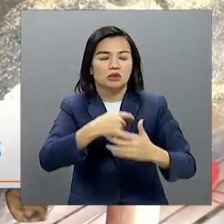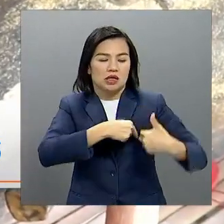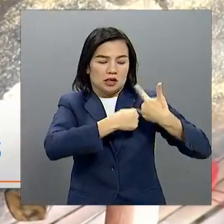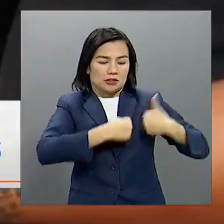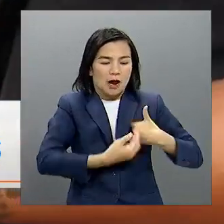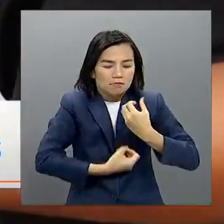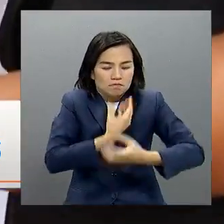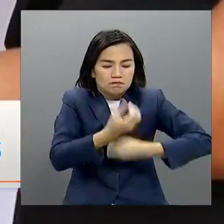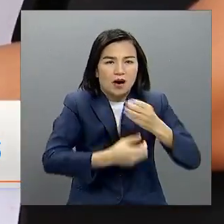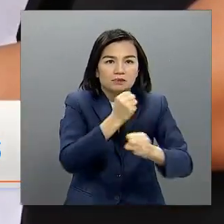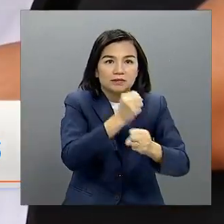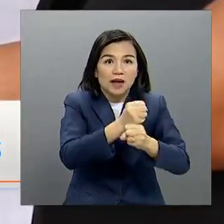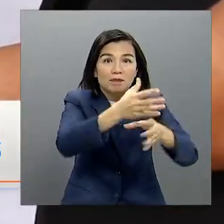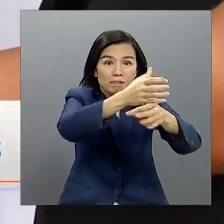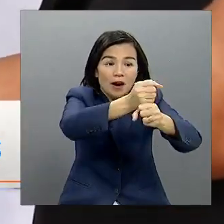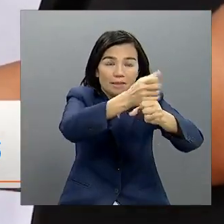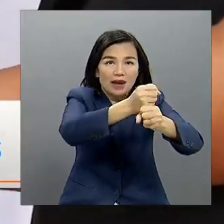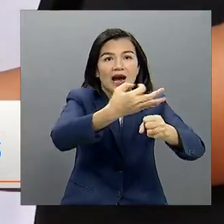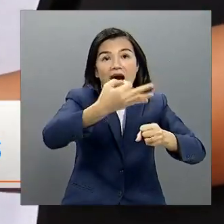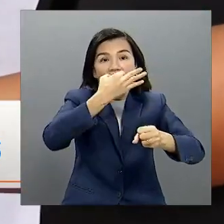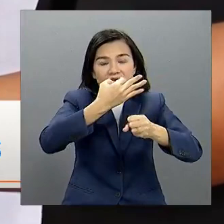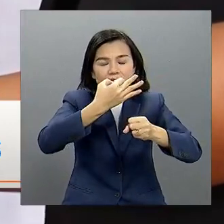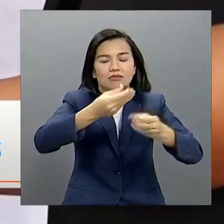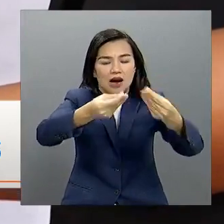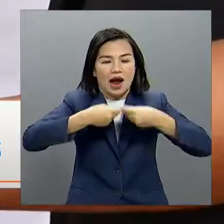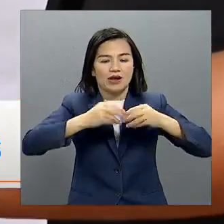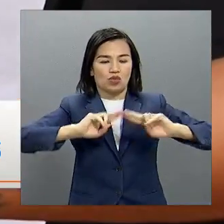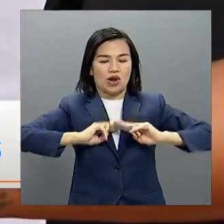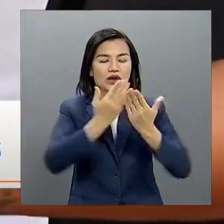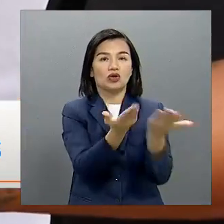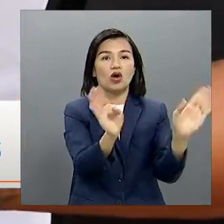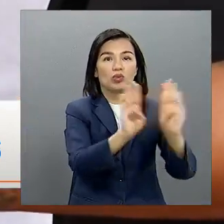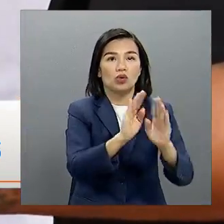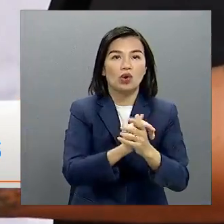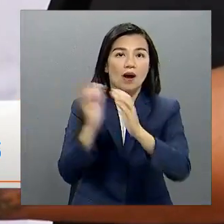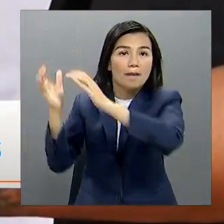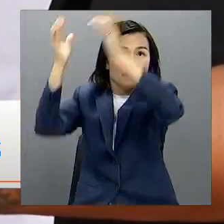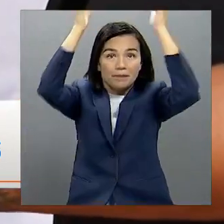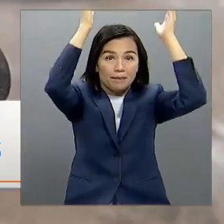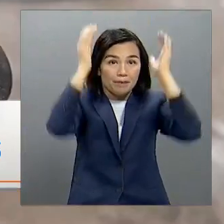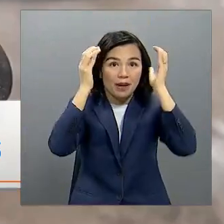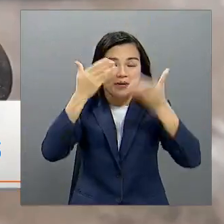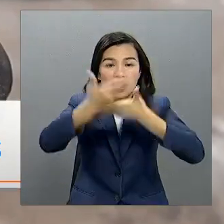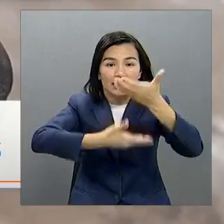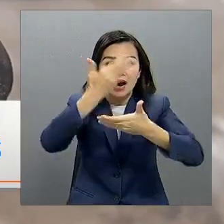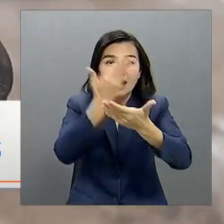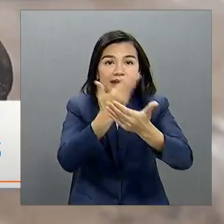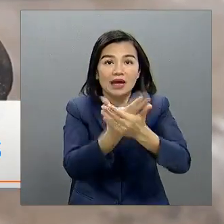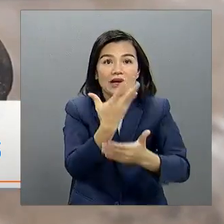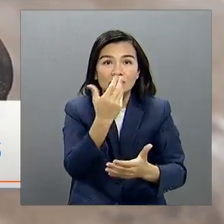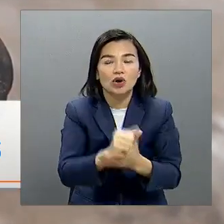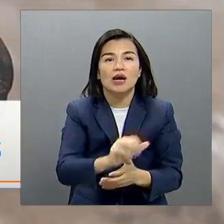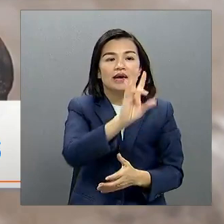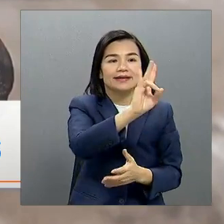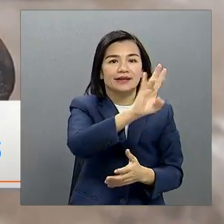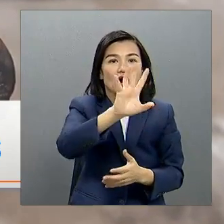างผลงานสร้างอาชีพให้แก่ตัวเองและครอบครัวได้ครับซึ่งหัวโขนแต่ละเสียนจะขายในราคาเริ่มต้น750 บาท